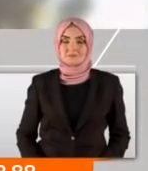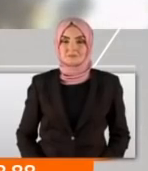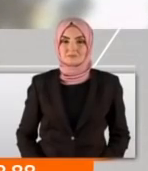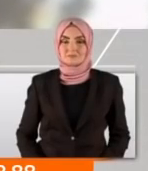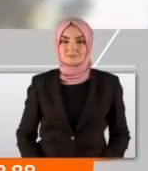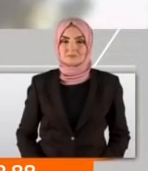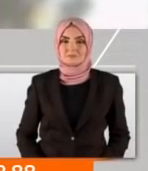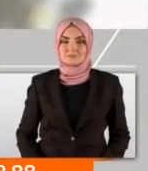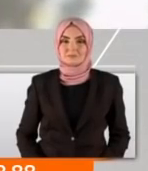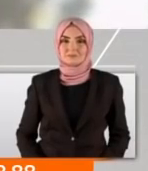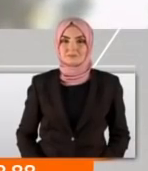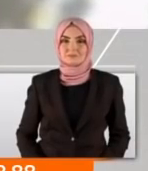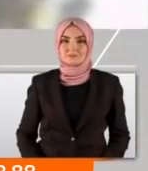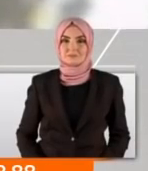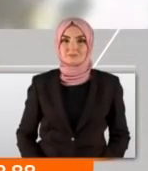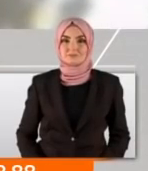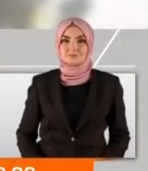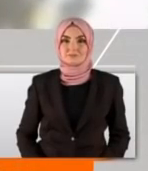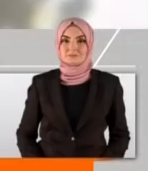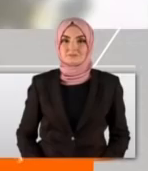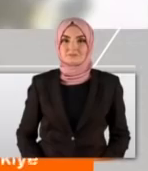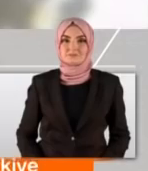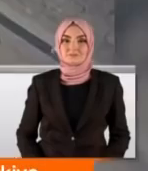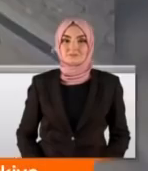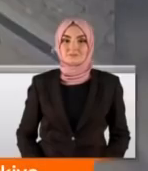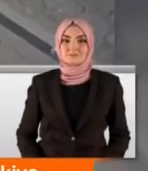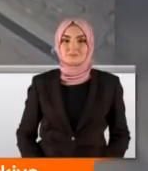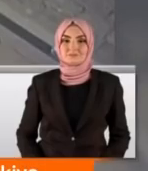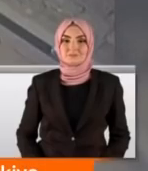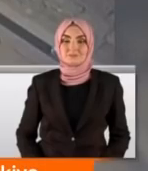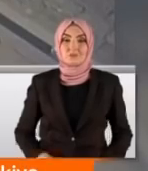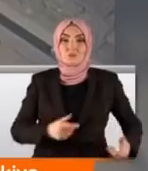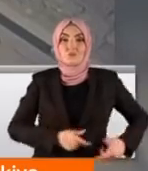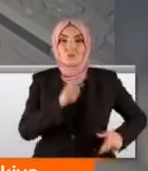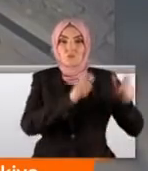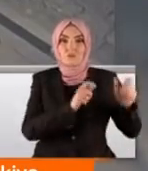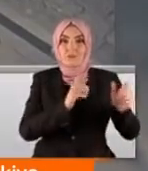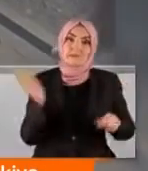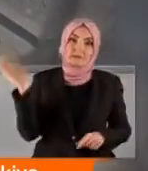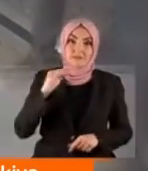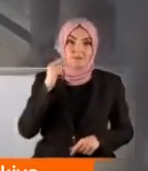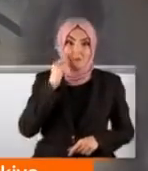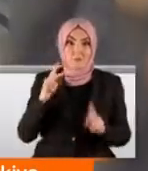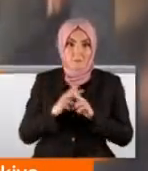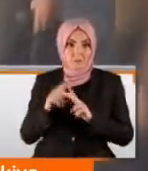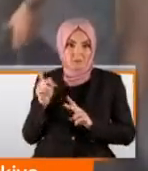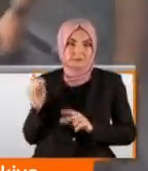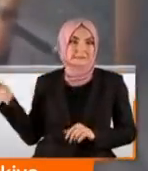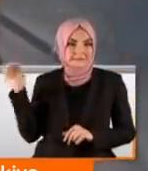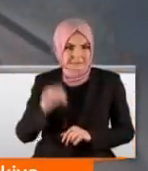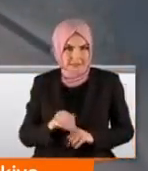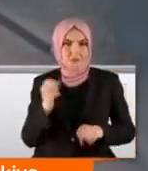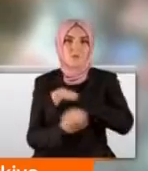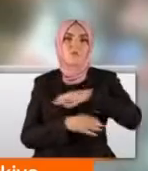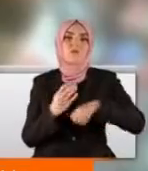fotoğrafımızı çekiyorsunuz, neden böyle bir şey yaptın diye hakkım olanı sordum. Bekçilerin çağırdığı polisler de gelince ortalık bir anda karıştı.